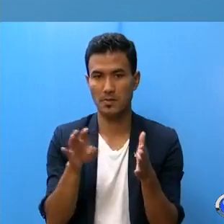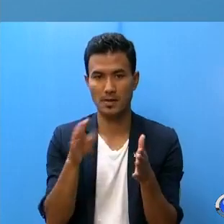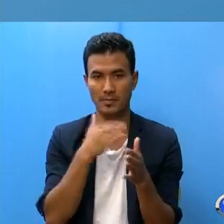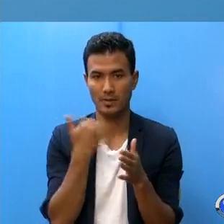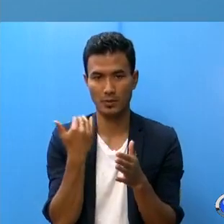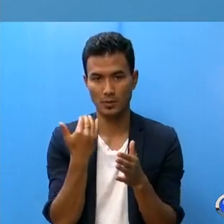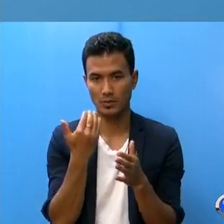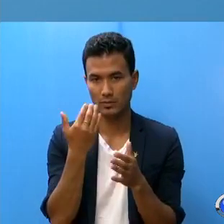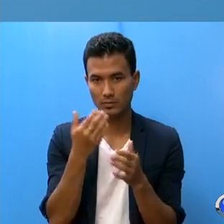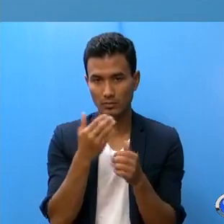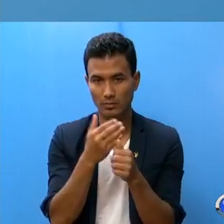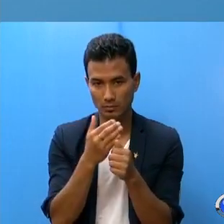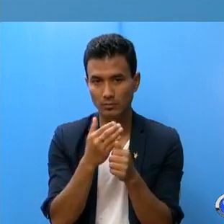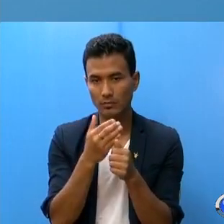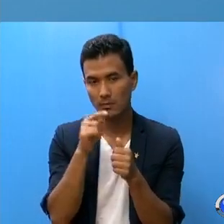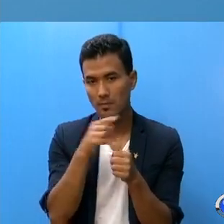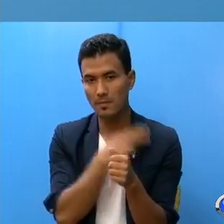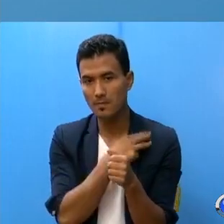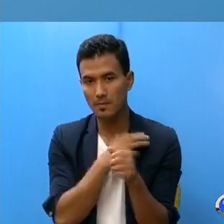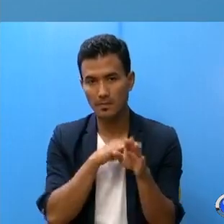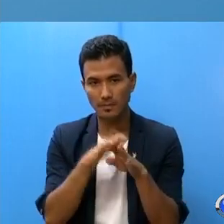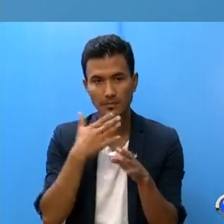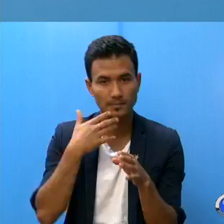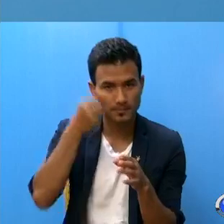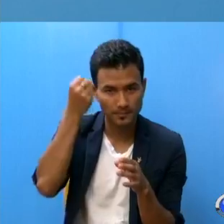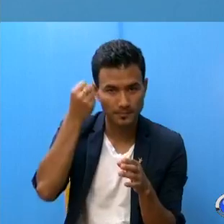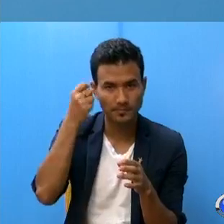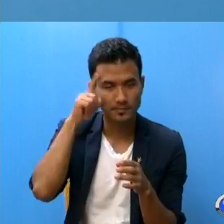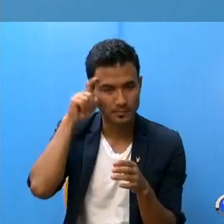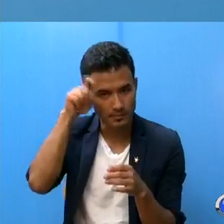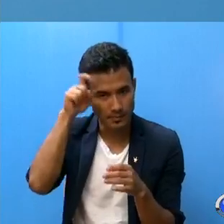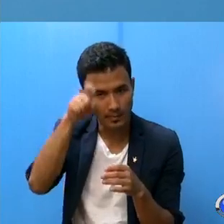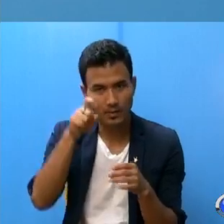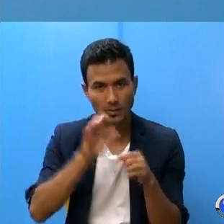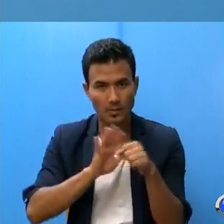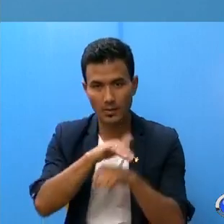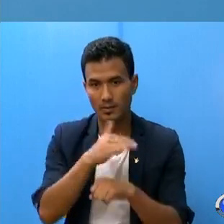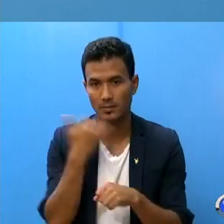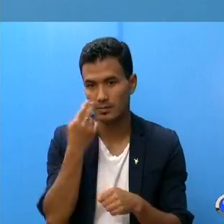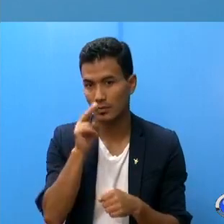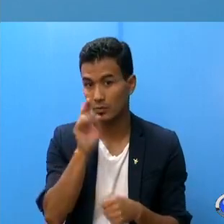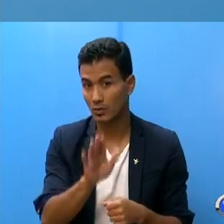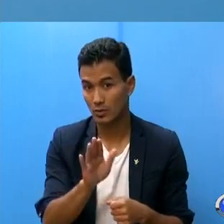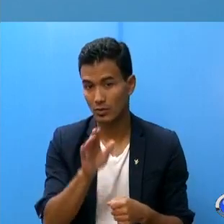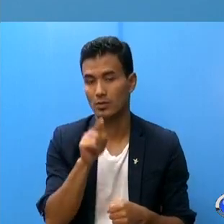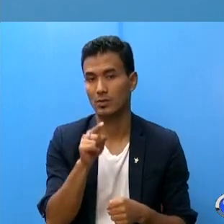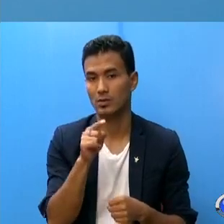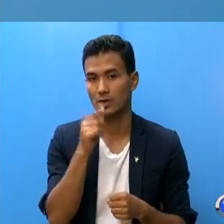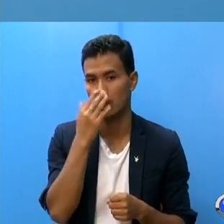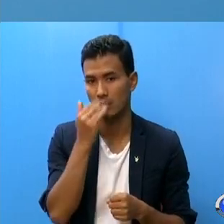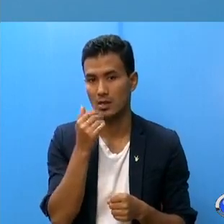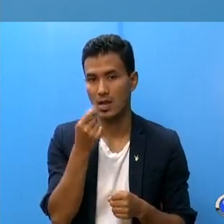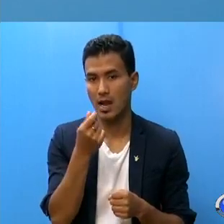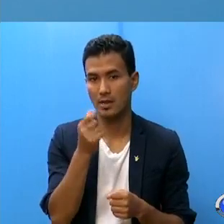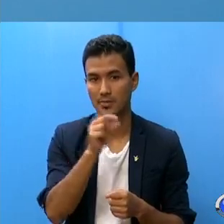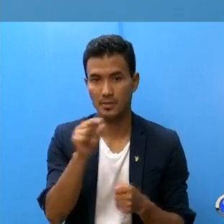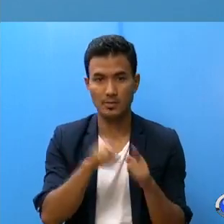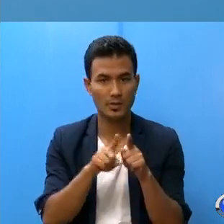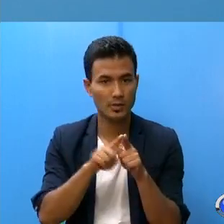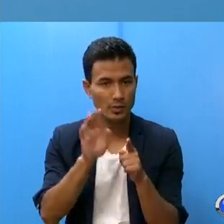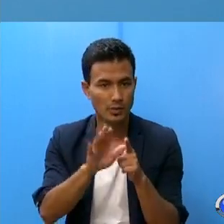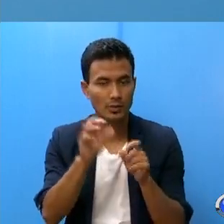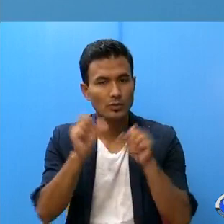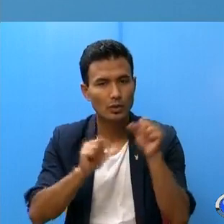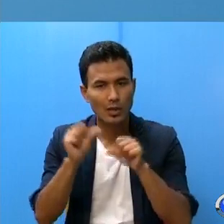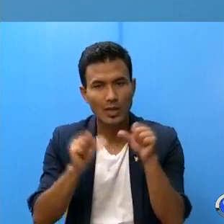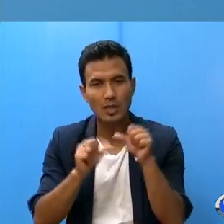तक्ता बने डिजास्टर मैंजेसमें प्रिपेर्टनेस पती बने आरू पर्वाप भाट पंचा